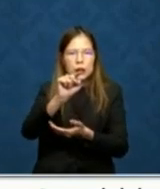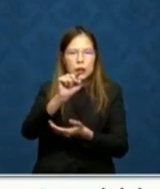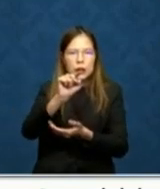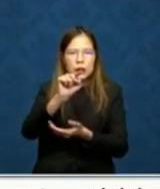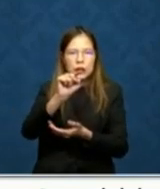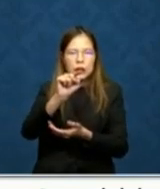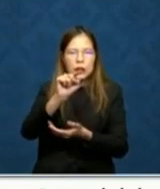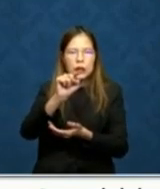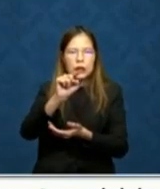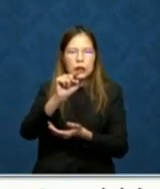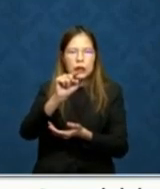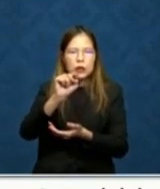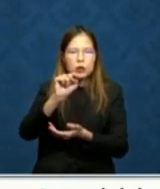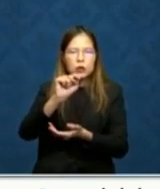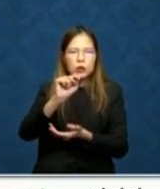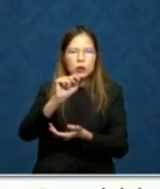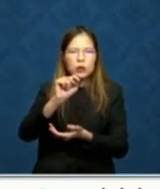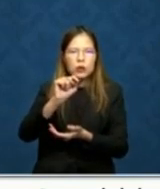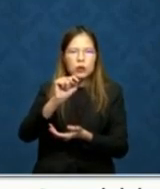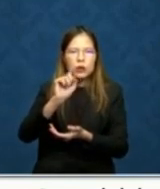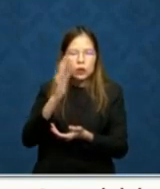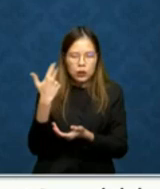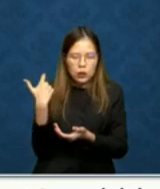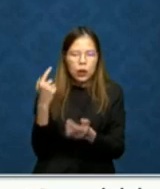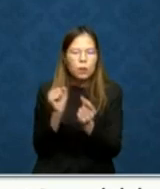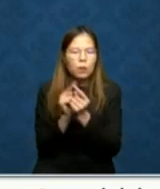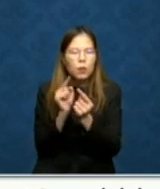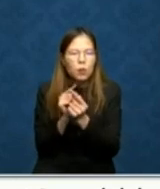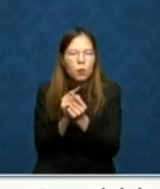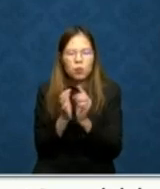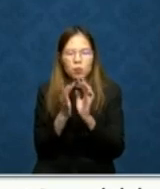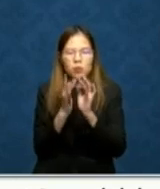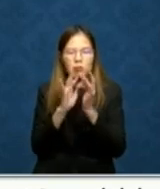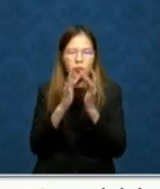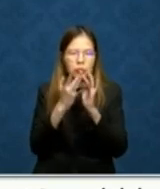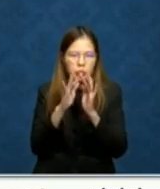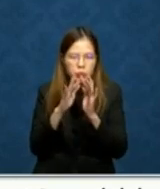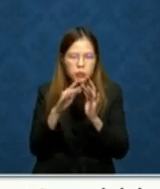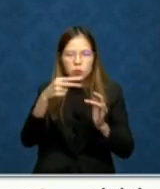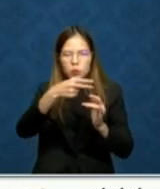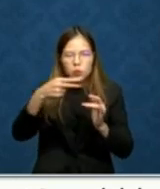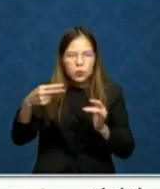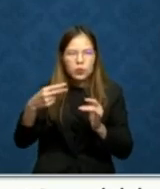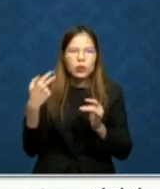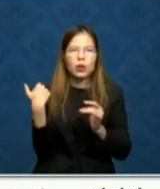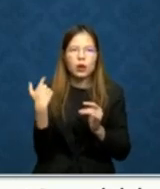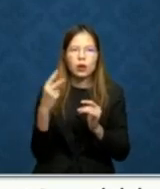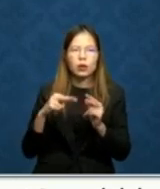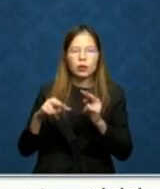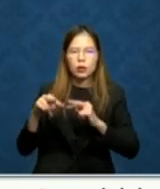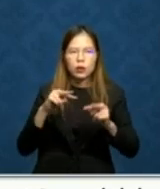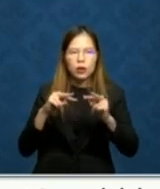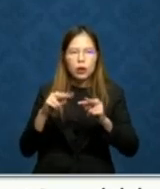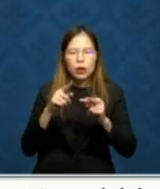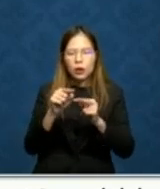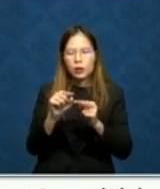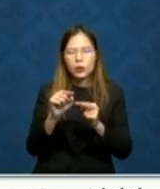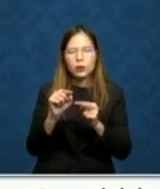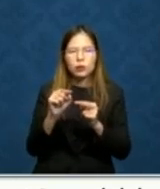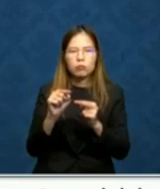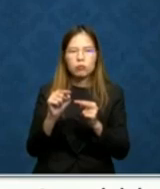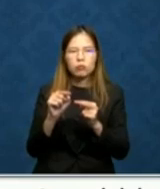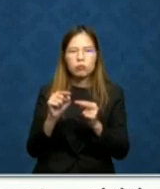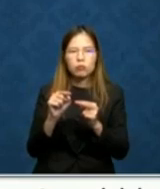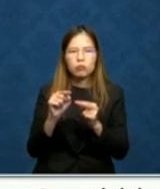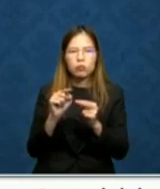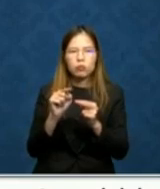ไทยเคยประสบกับการคุกคามทางเพศออนไลน์ค่ะและแพลตฟอร์มที่มีการรายงานว่ามีการคุกคามทางเพศ